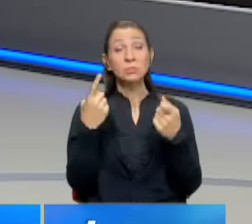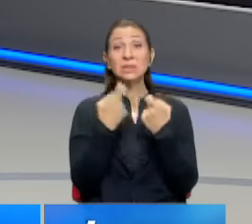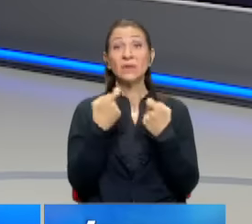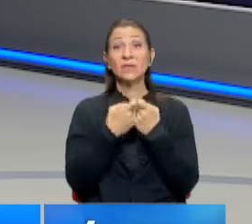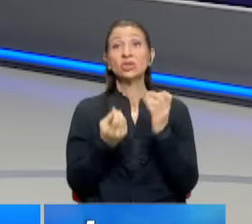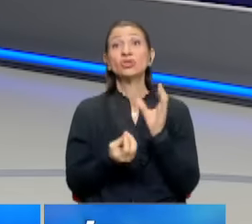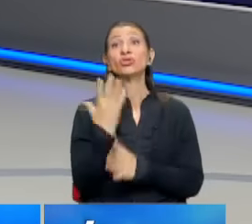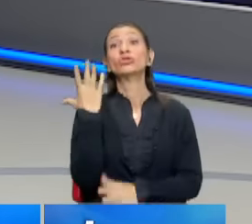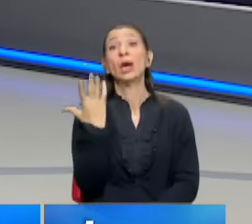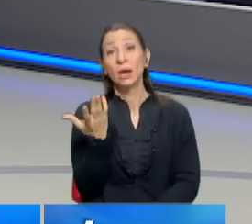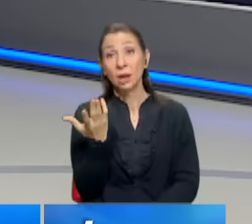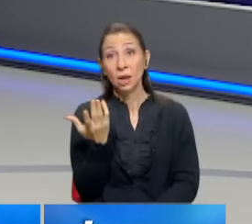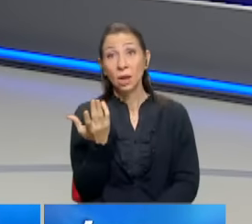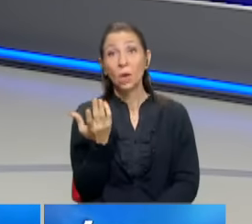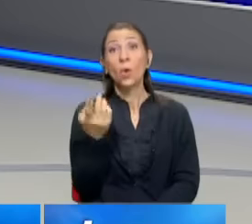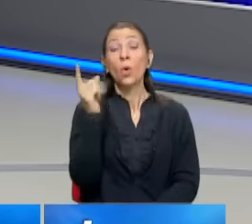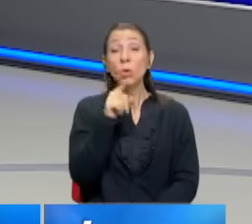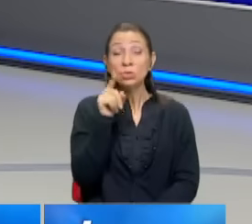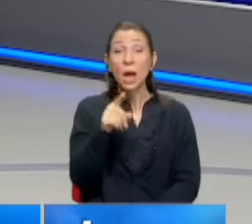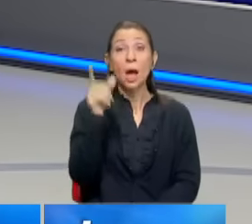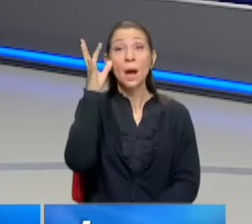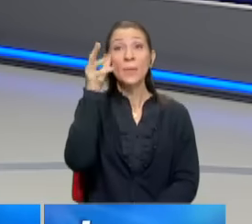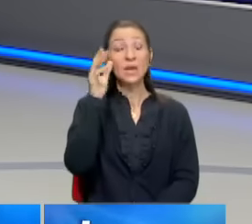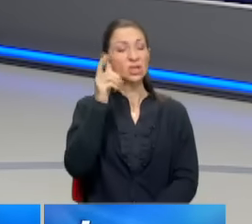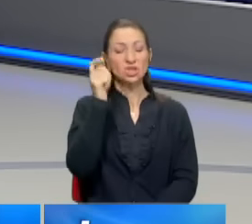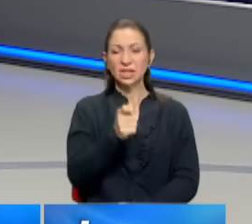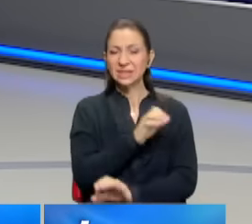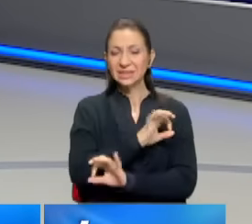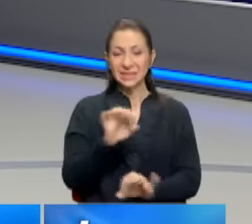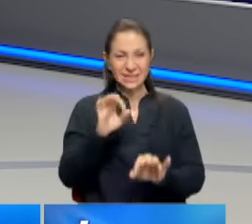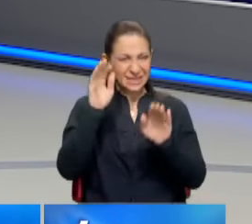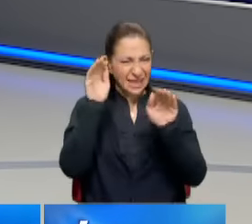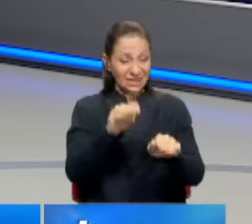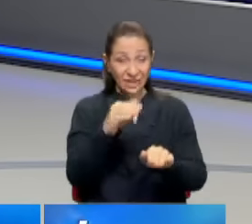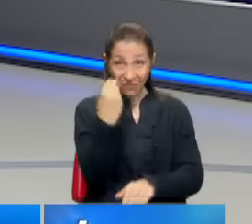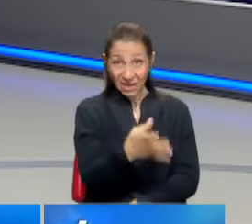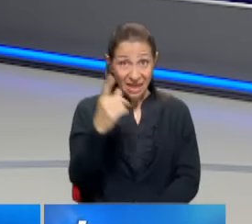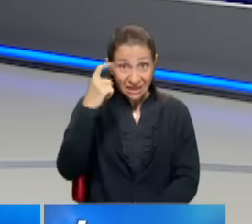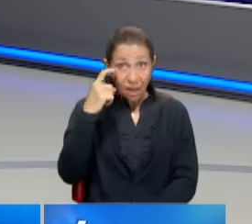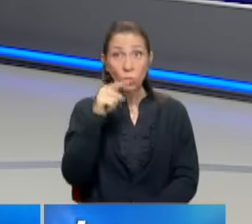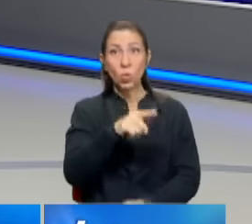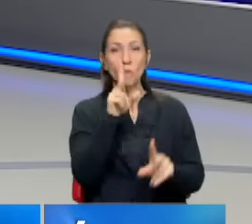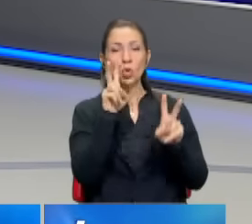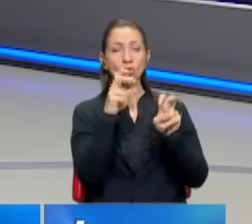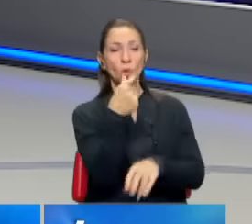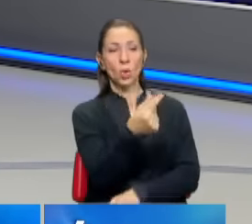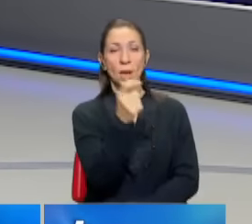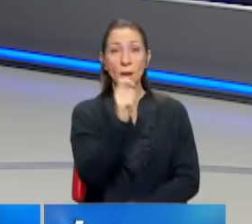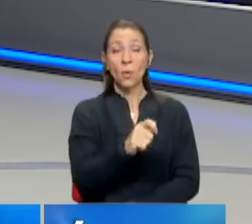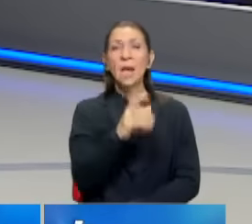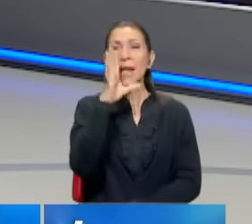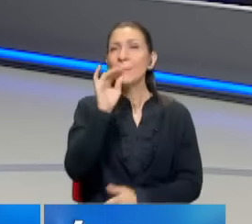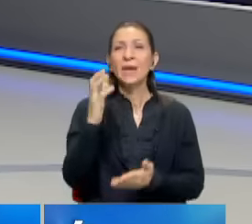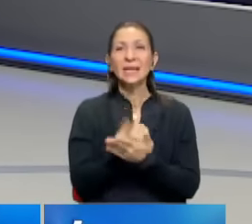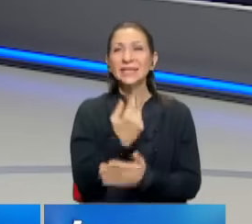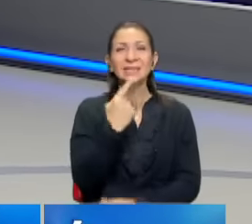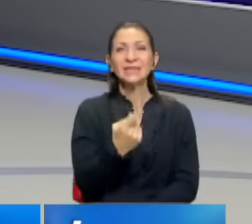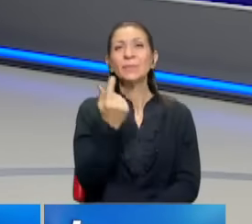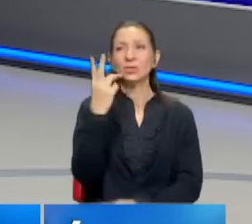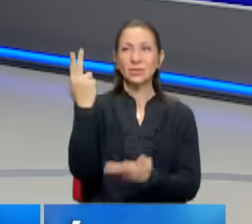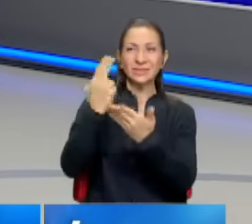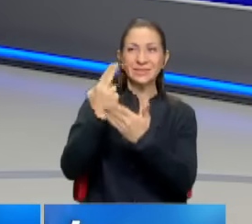savaşına evrilme ihtimali var. Amerika da koşulsuz desteklediği İsrail'e bu konuda bir uyarı yapıyor. Peki kim kazandı dedik? Az